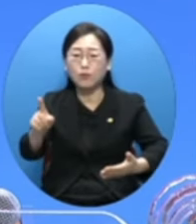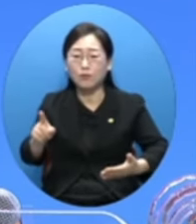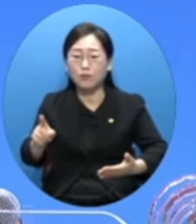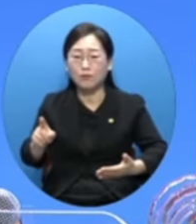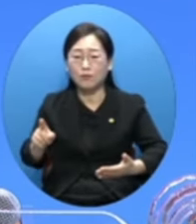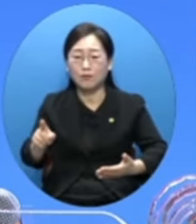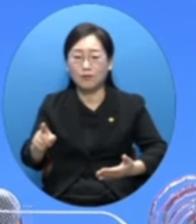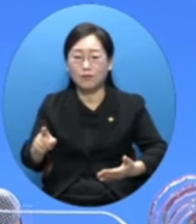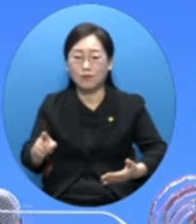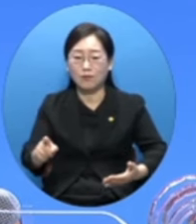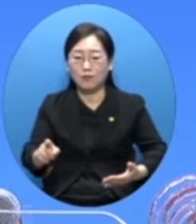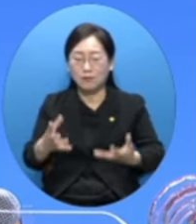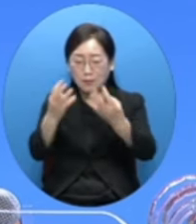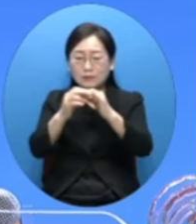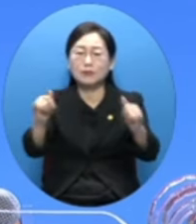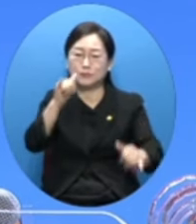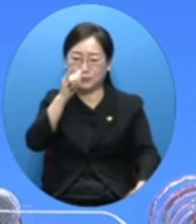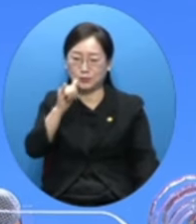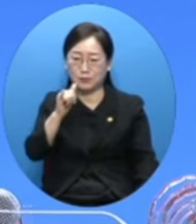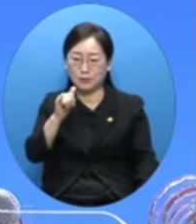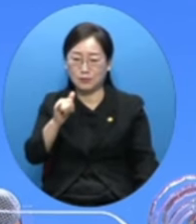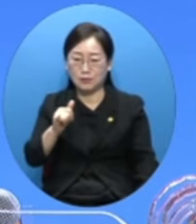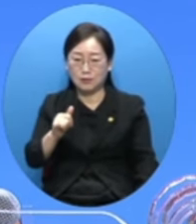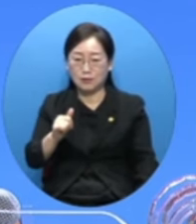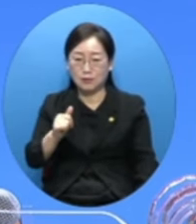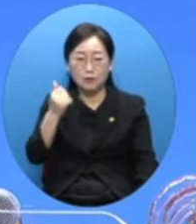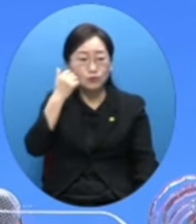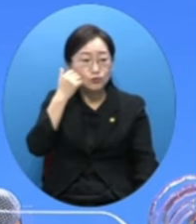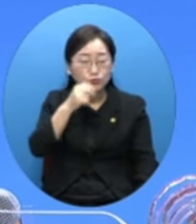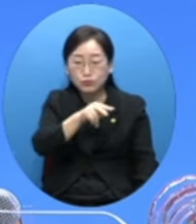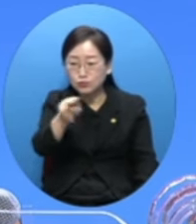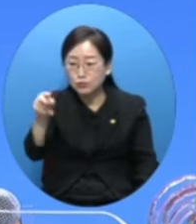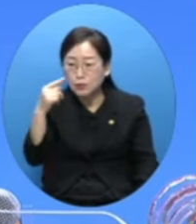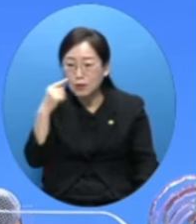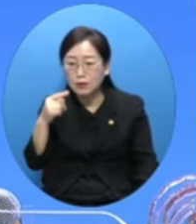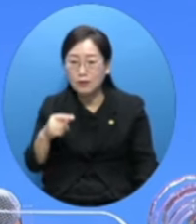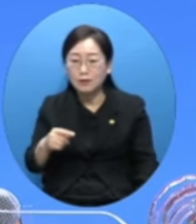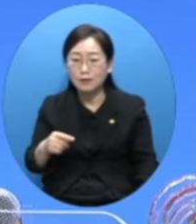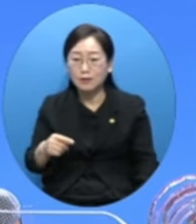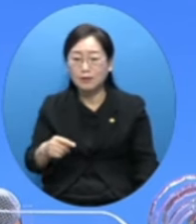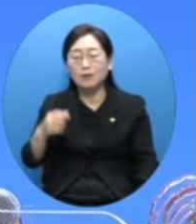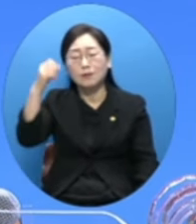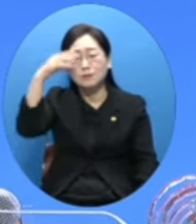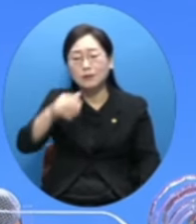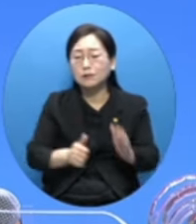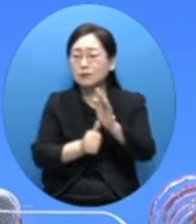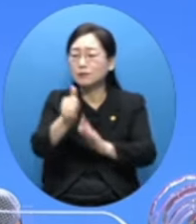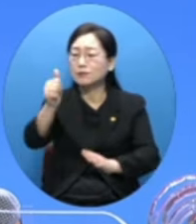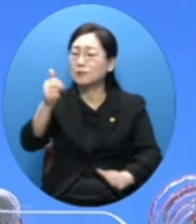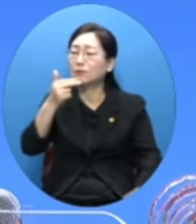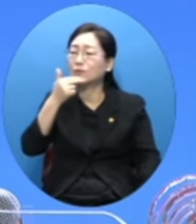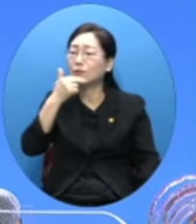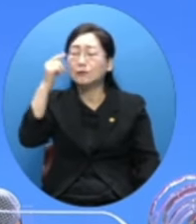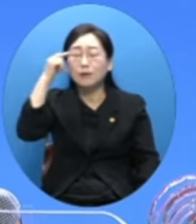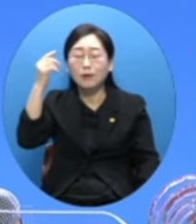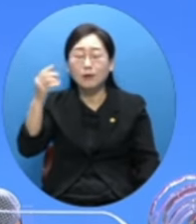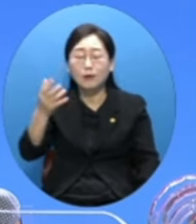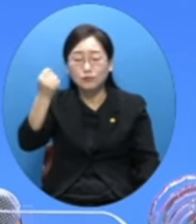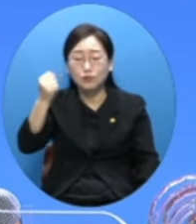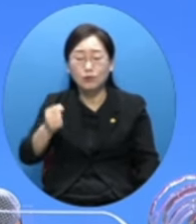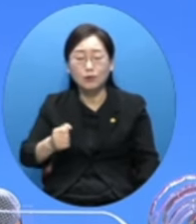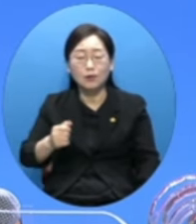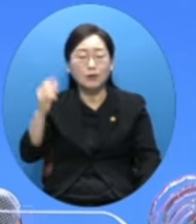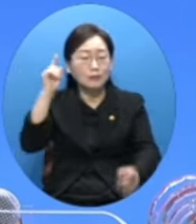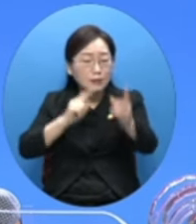있습니다. 이런 사람들이 우리 주변에 신앙을 갖지 못하고 살다 보니까 그 상처를 이겨보려고 문제를